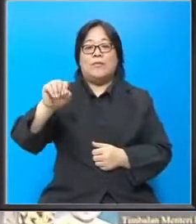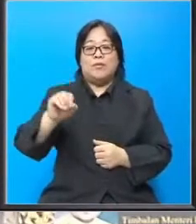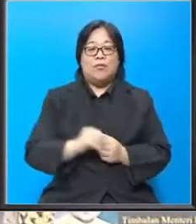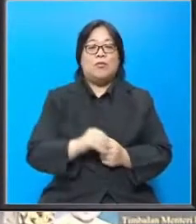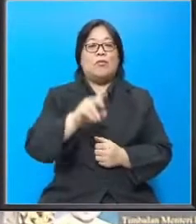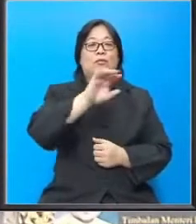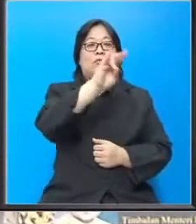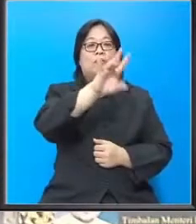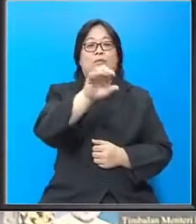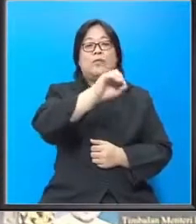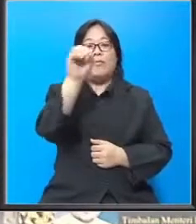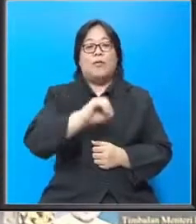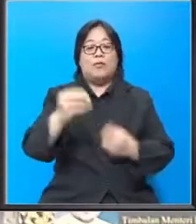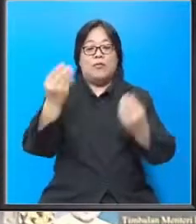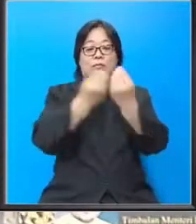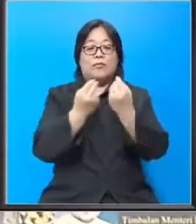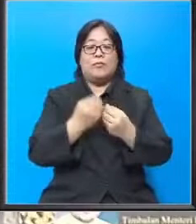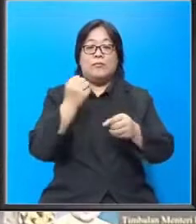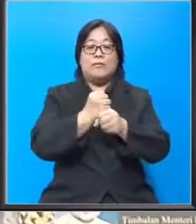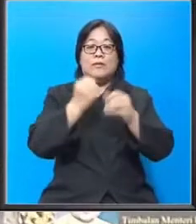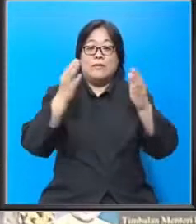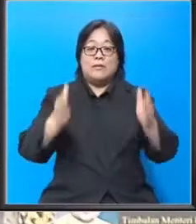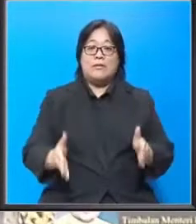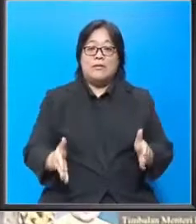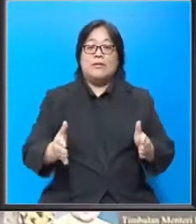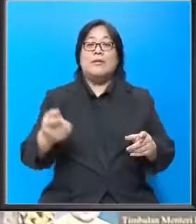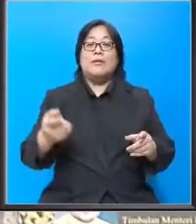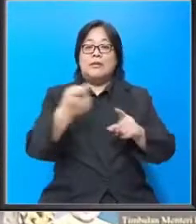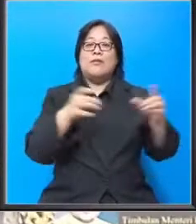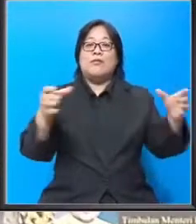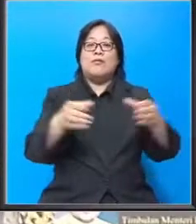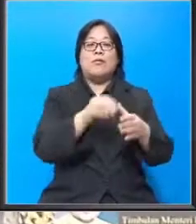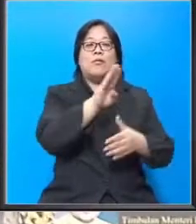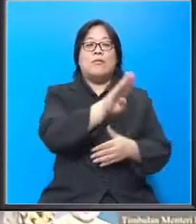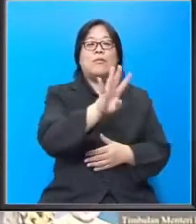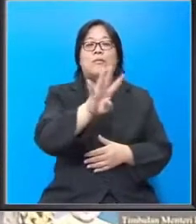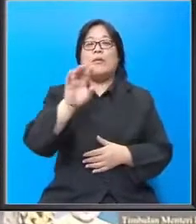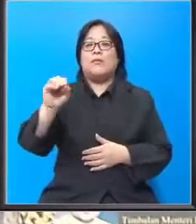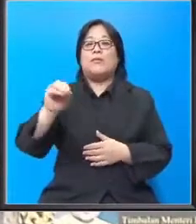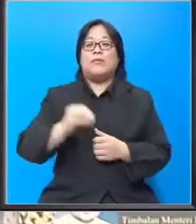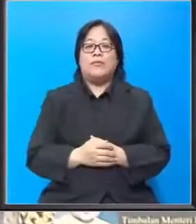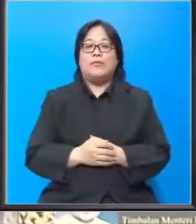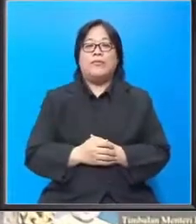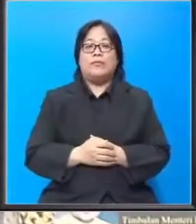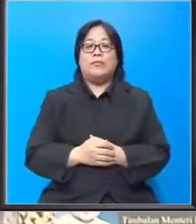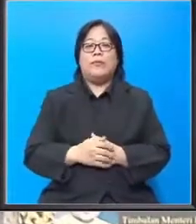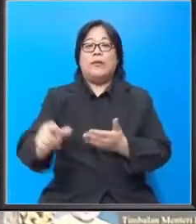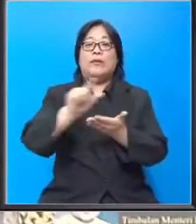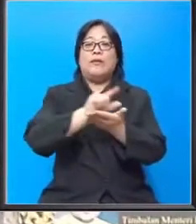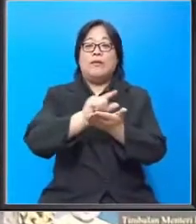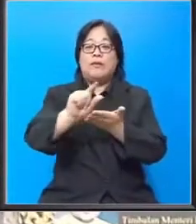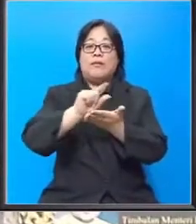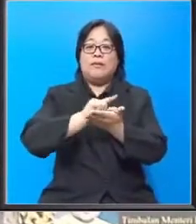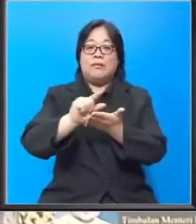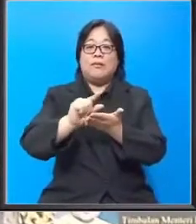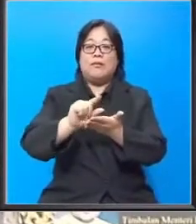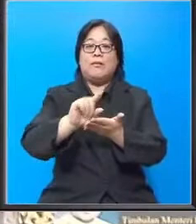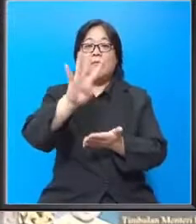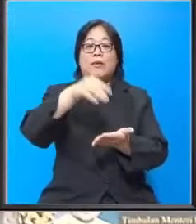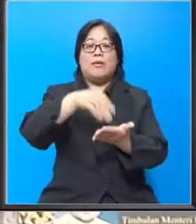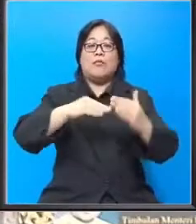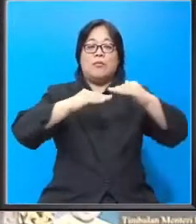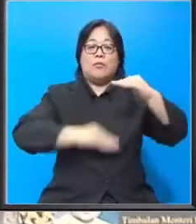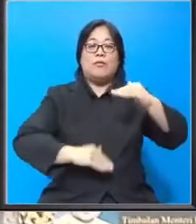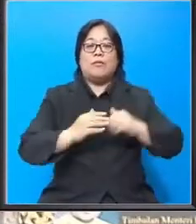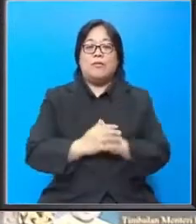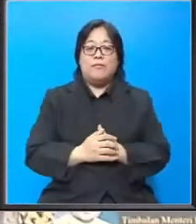3057 pada jumlah keseluruhan pekerja adalah D pada gulungan B40 yang berpendapatan Pak